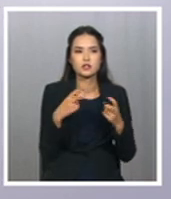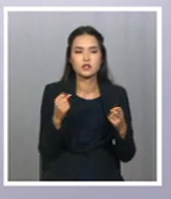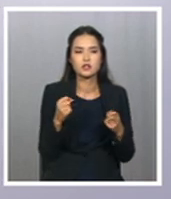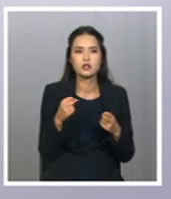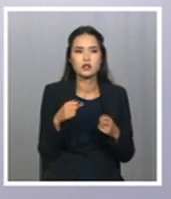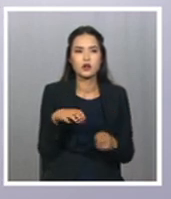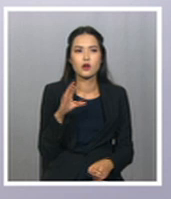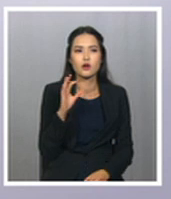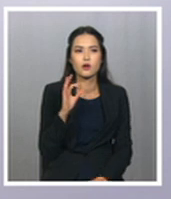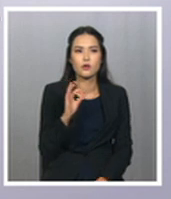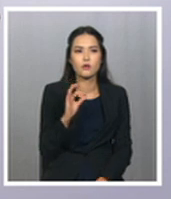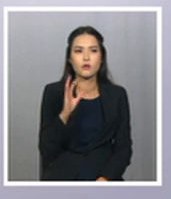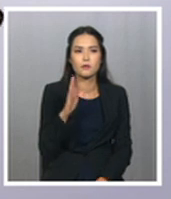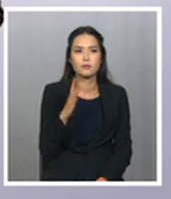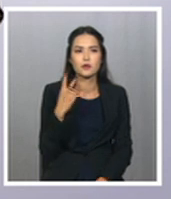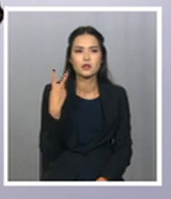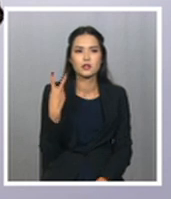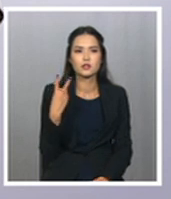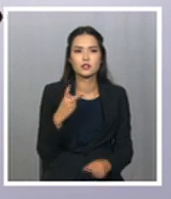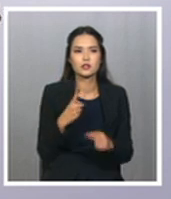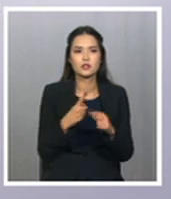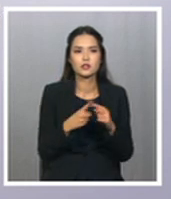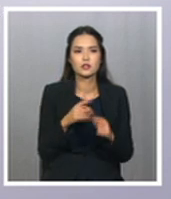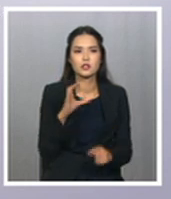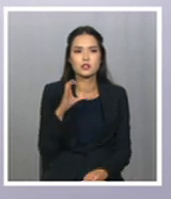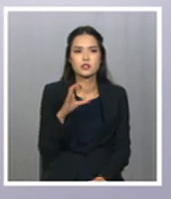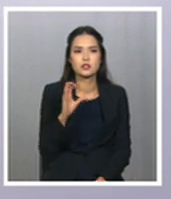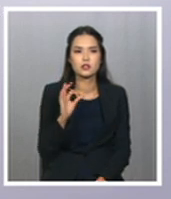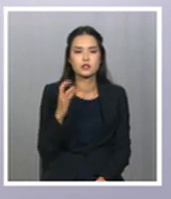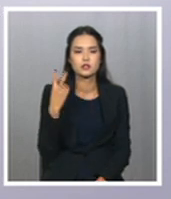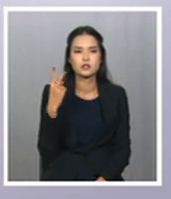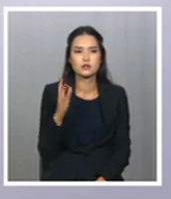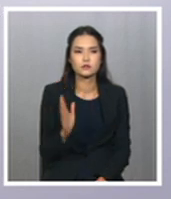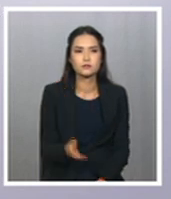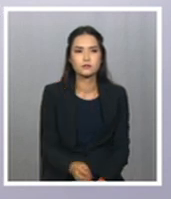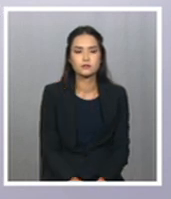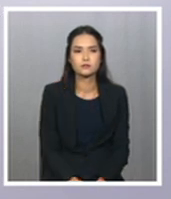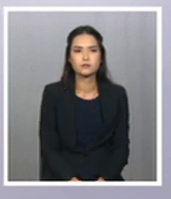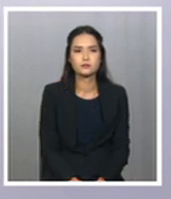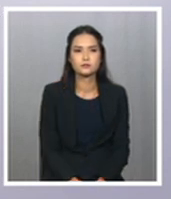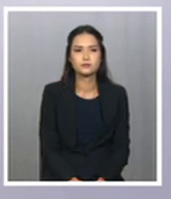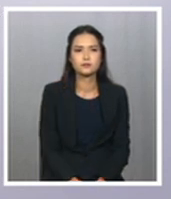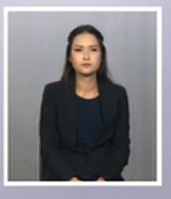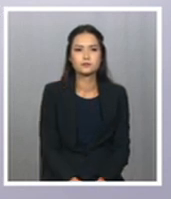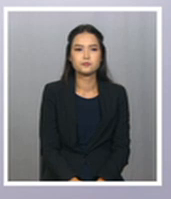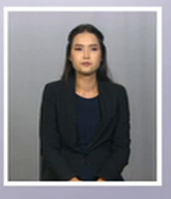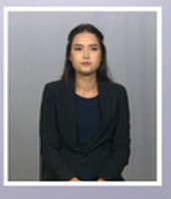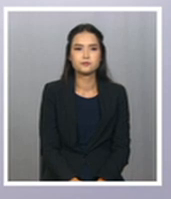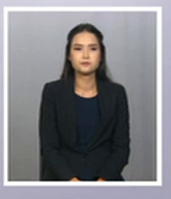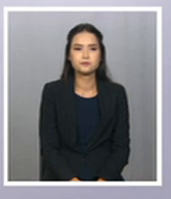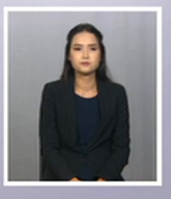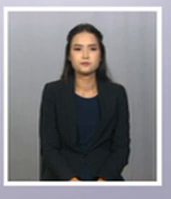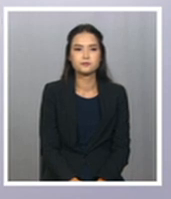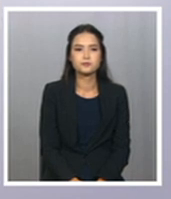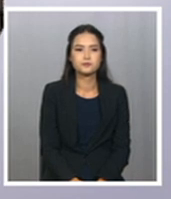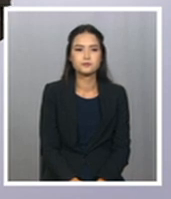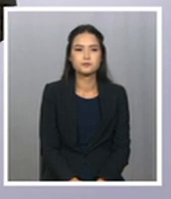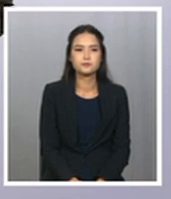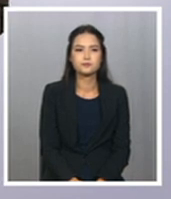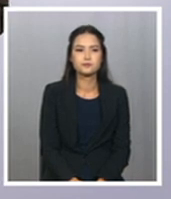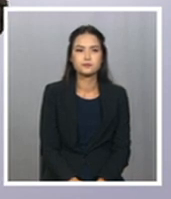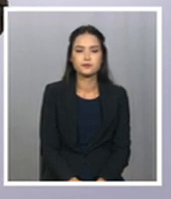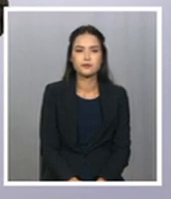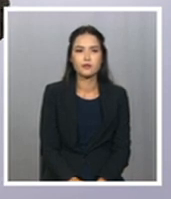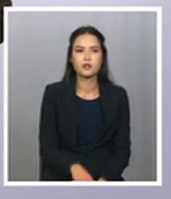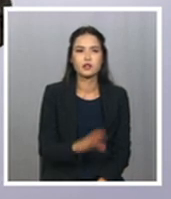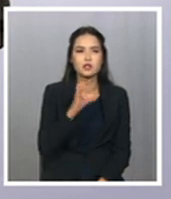теоремасы бойынша табайық. SB-ның квадраты OB мен SO-ның квадраттарының қосындысына тең. Сол кезде